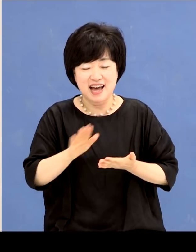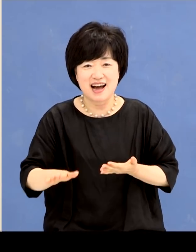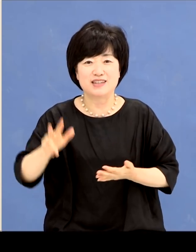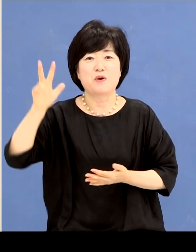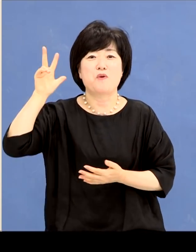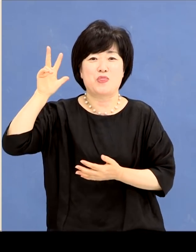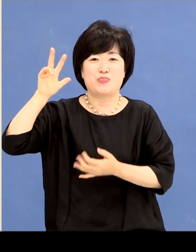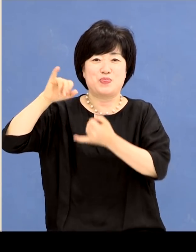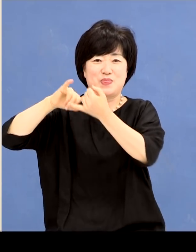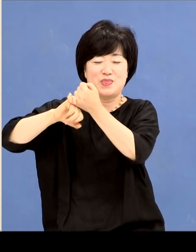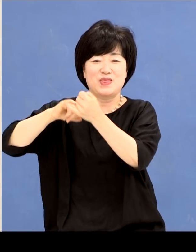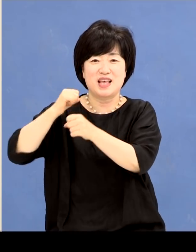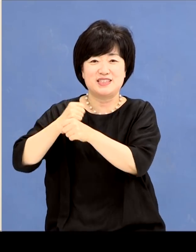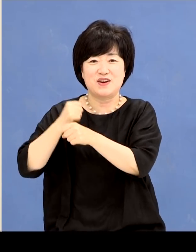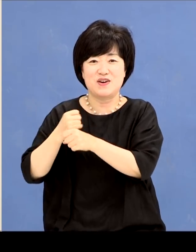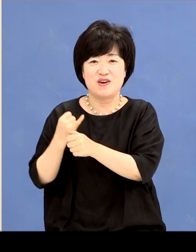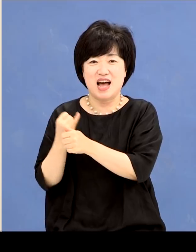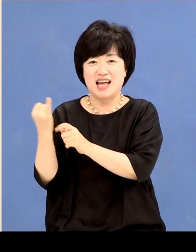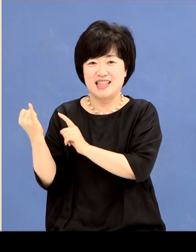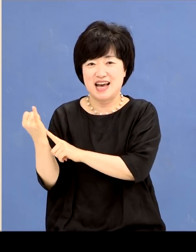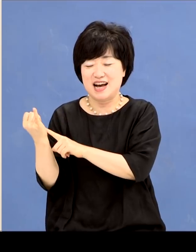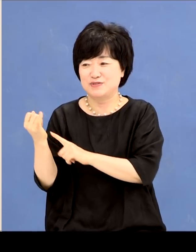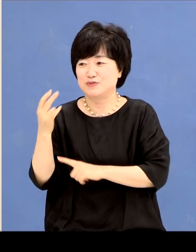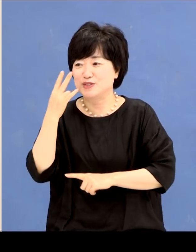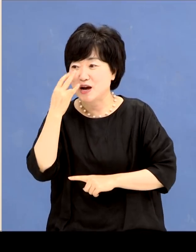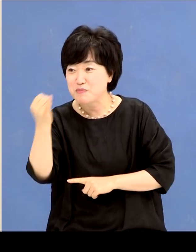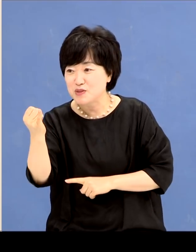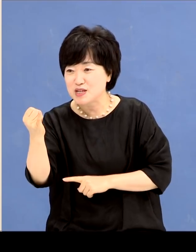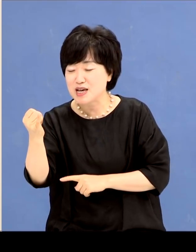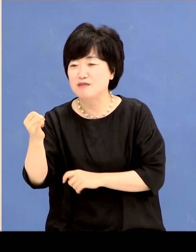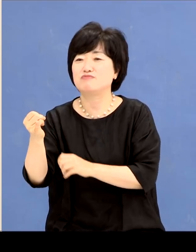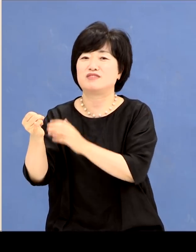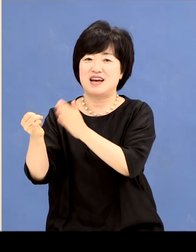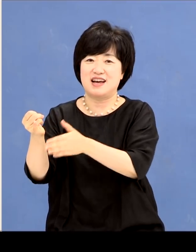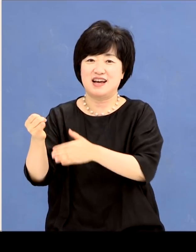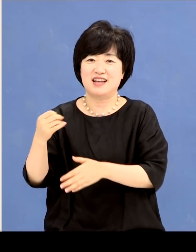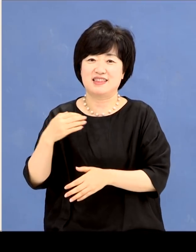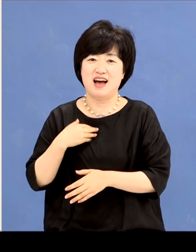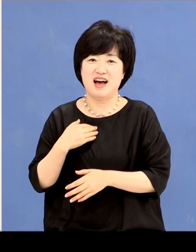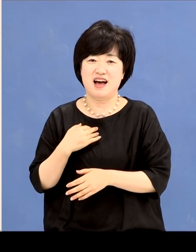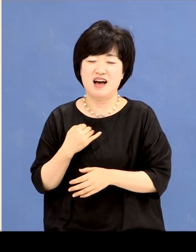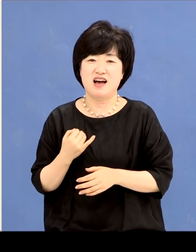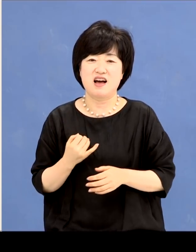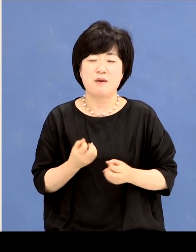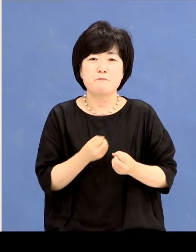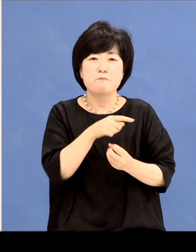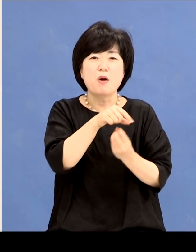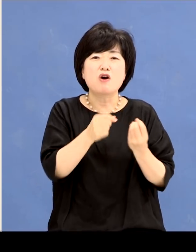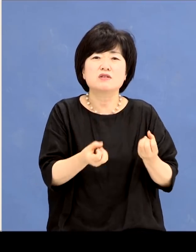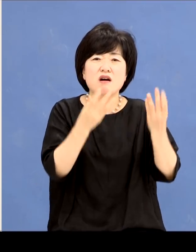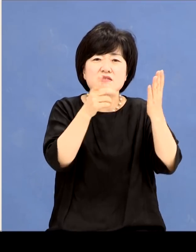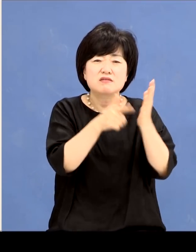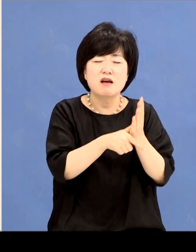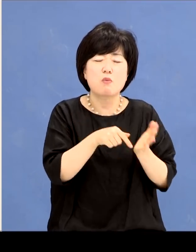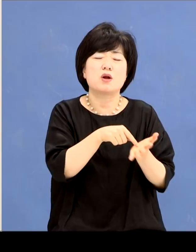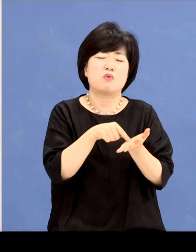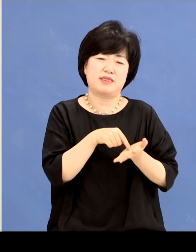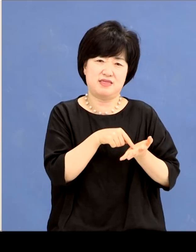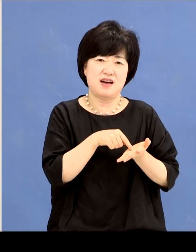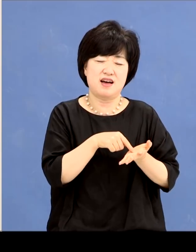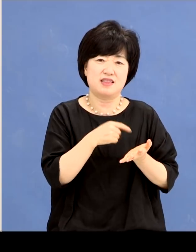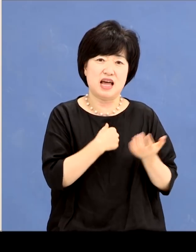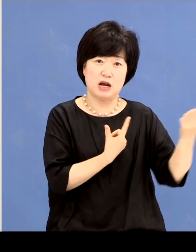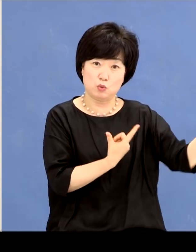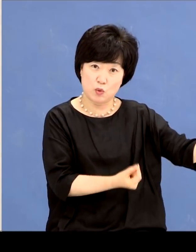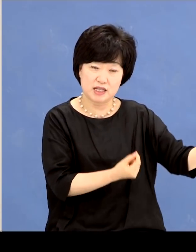이제 결혼하자마자 아내와 장모님께 그렇게 좀 부탁을 드렸어요. 네. 나는 너무 명절에 외로웠다. 나와 같은 환경에